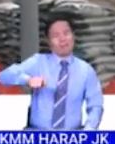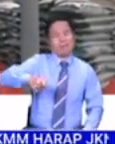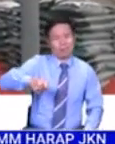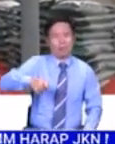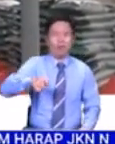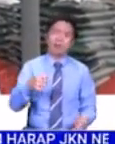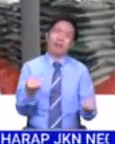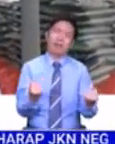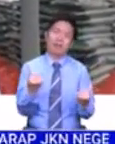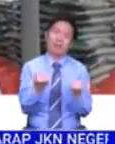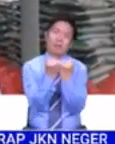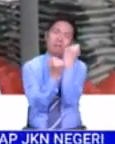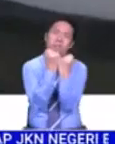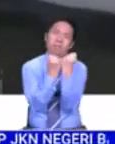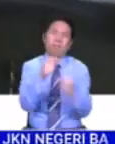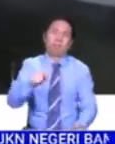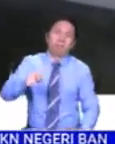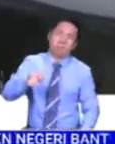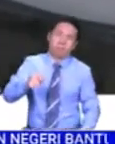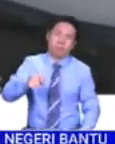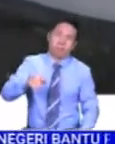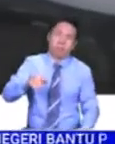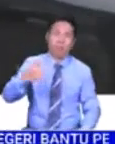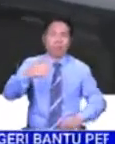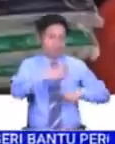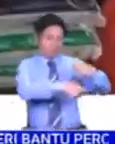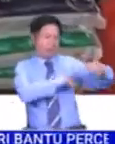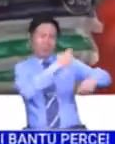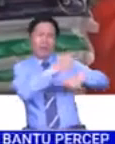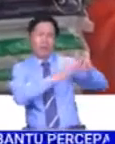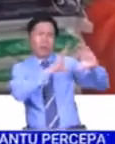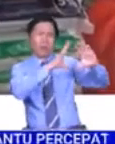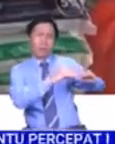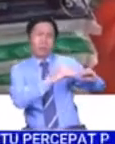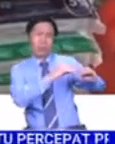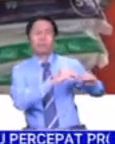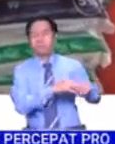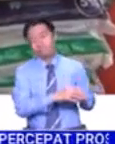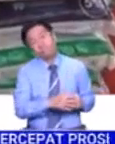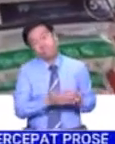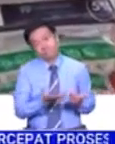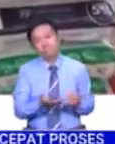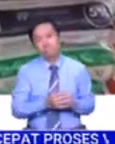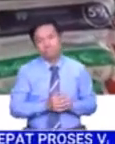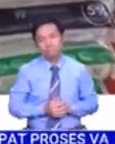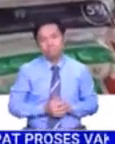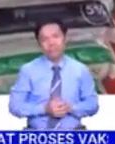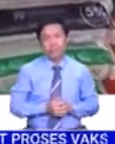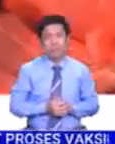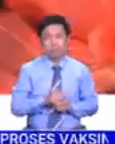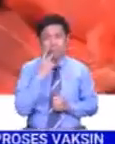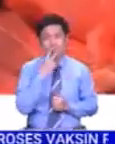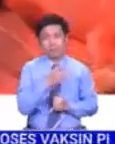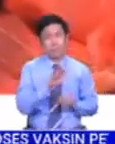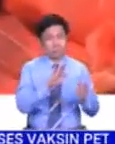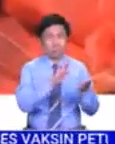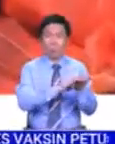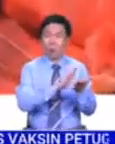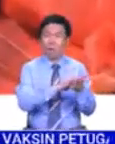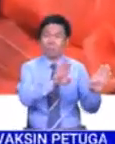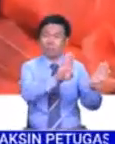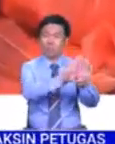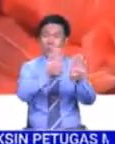start. Ada yang maksudnya tayar ada pancit. Jadi itu dah dapat melambangkan betapa sekolah tutup ini